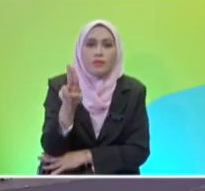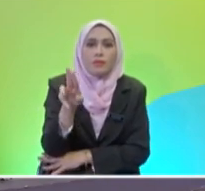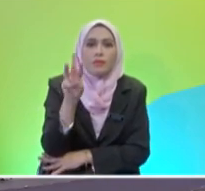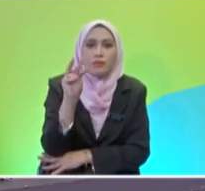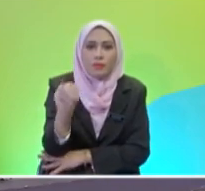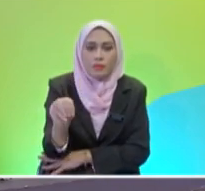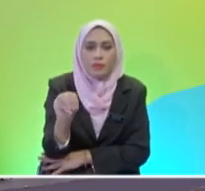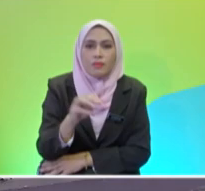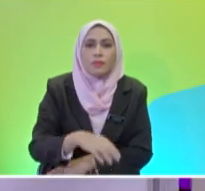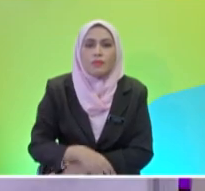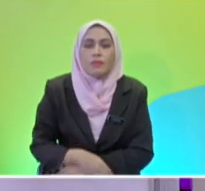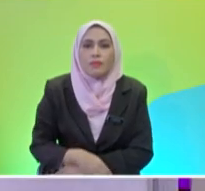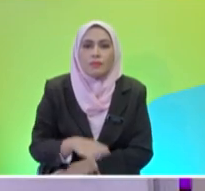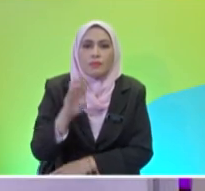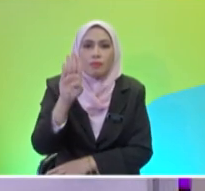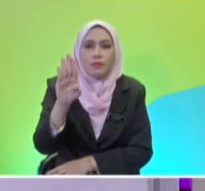K-U-M. Kum.